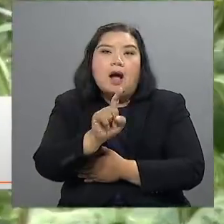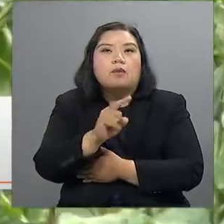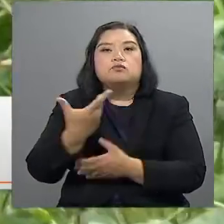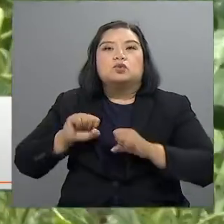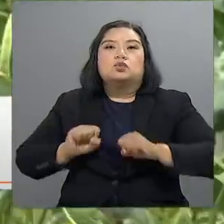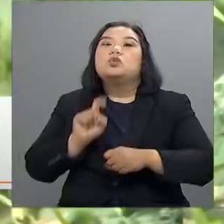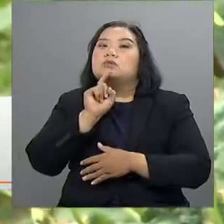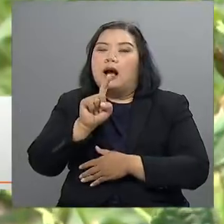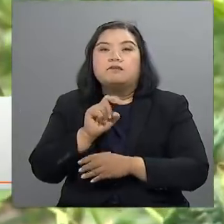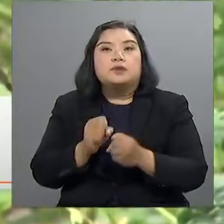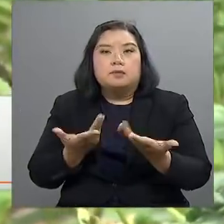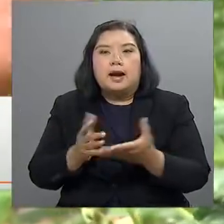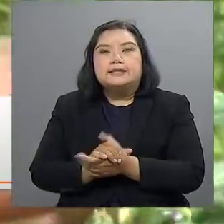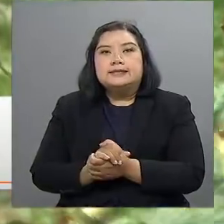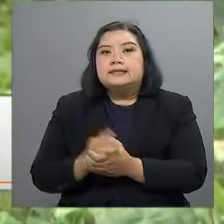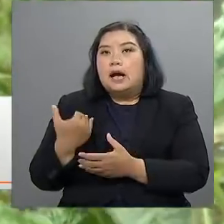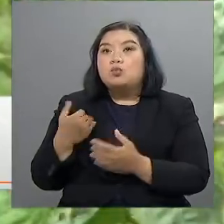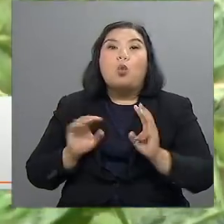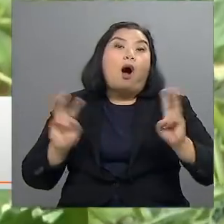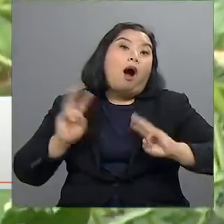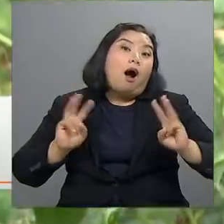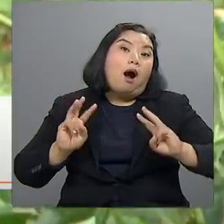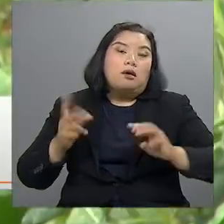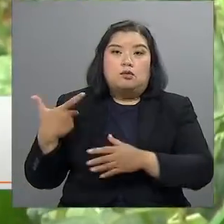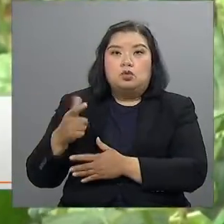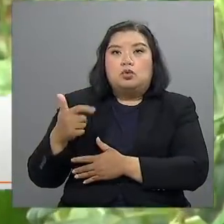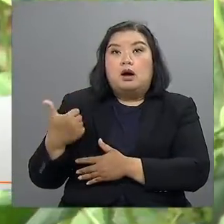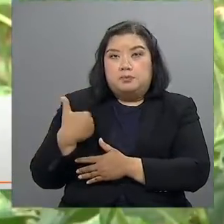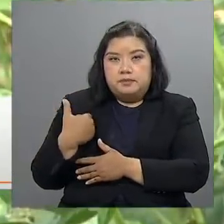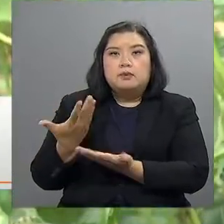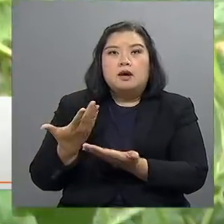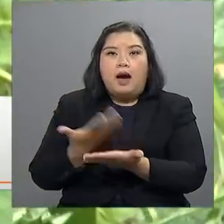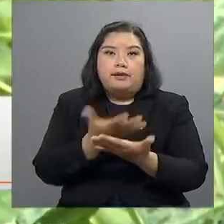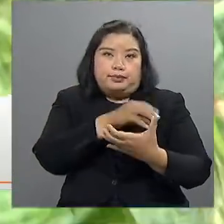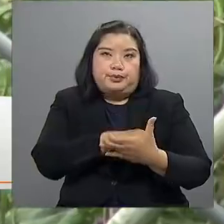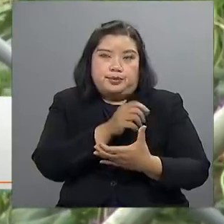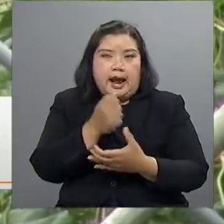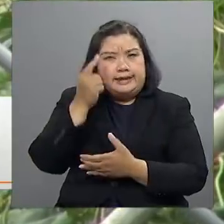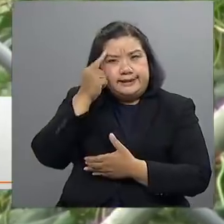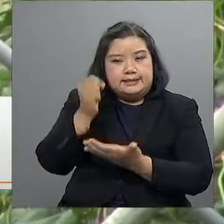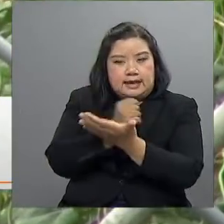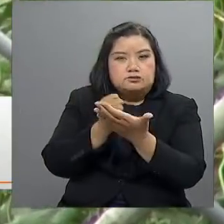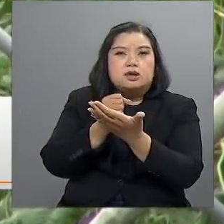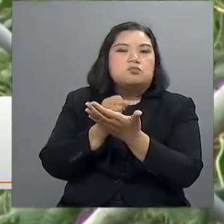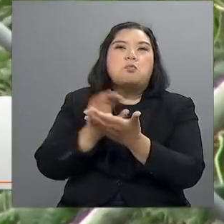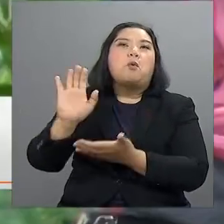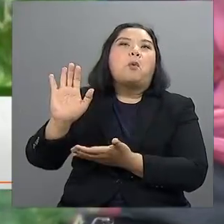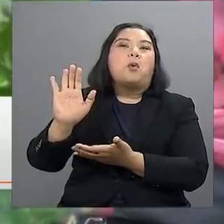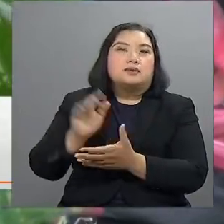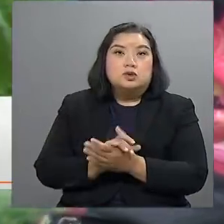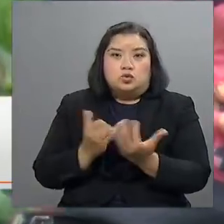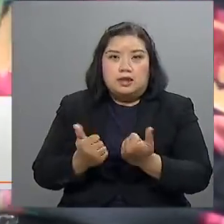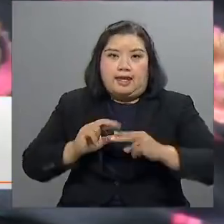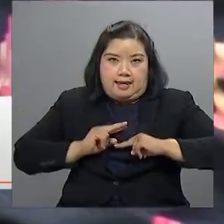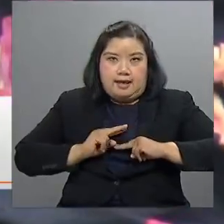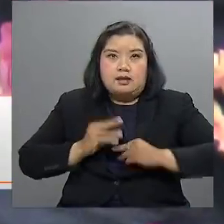ได้ยามว่างนะคะให้เกิดประโยชน์มีรายได้อีกช่องทางนึงแล้วก็ห่างไกลยาเสพติดด้วยก็หันมาปลูกผักสวนครัวปลอดสาร